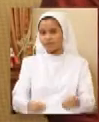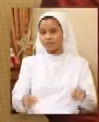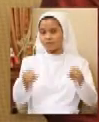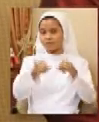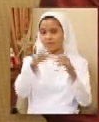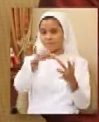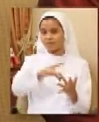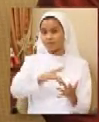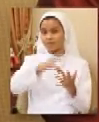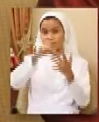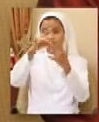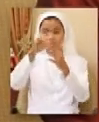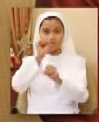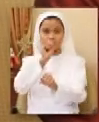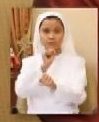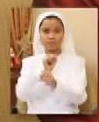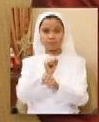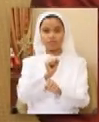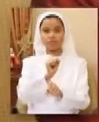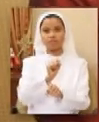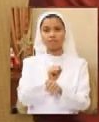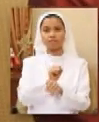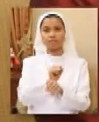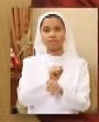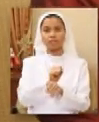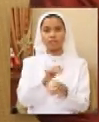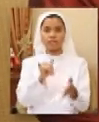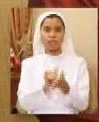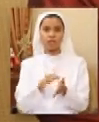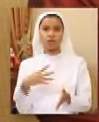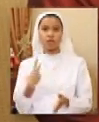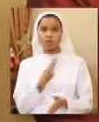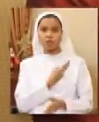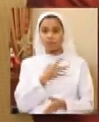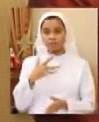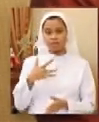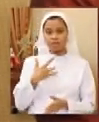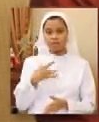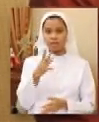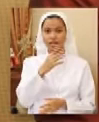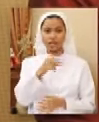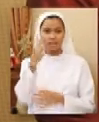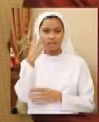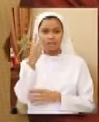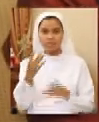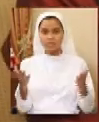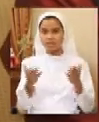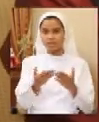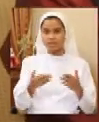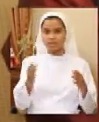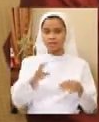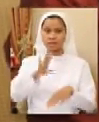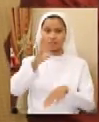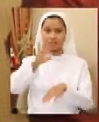napaka-espesyal na apostolada na sa tuya pong namamatay ang asinahihiling igdi po sa Archdiocesis. Sa